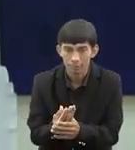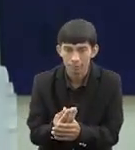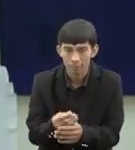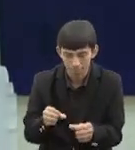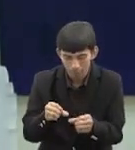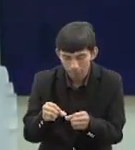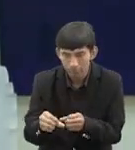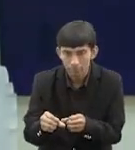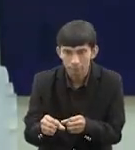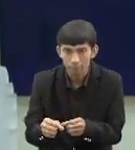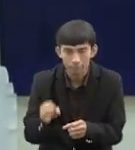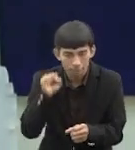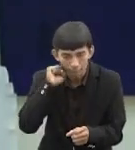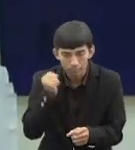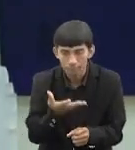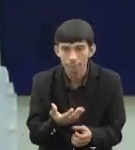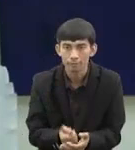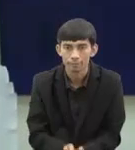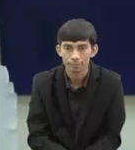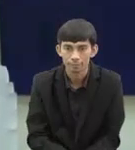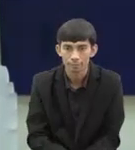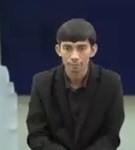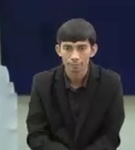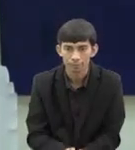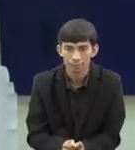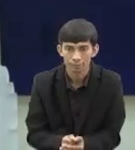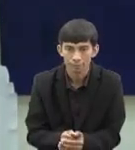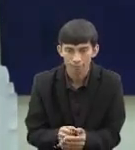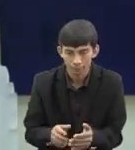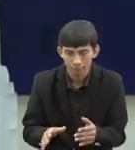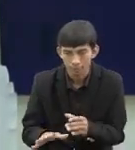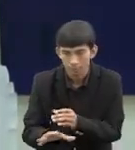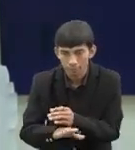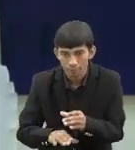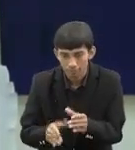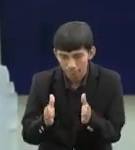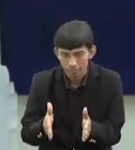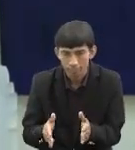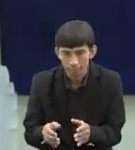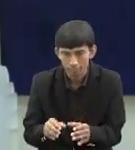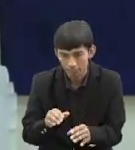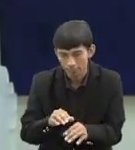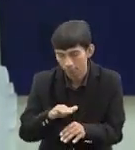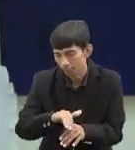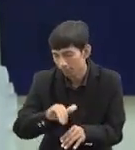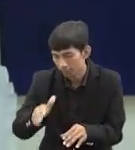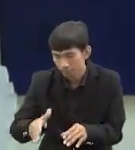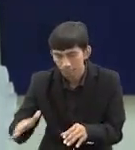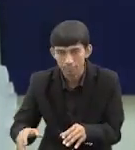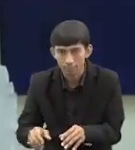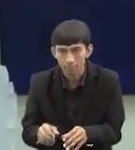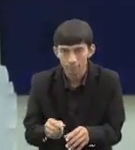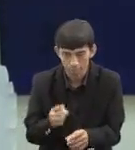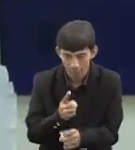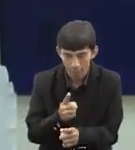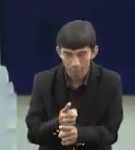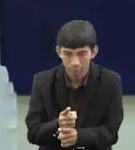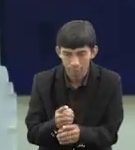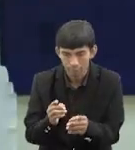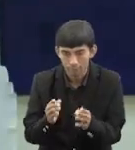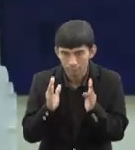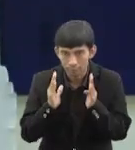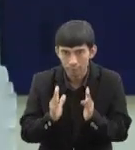đông to tiết mân cân tài ai căng sẽ có nơ phùng riếp